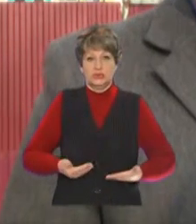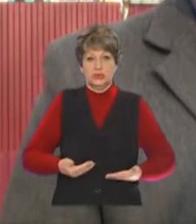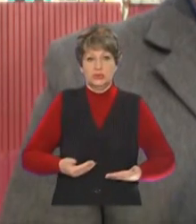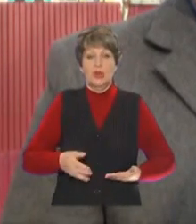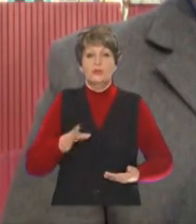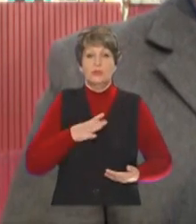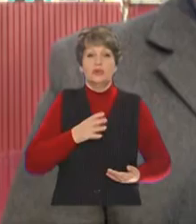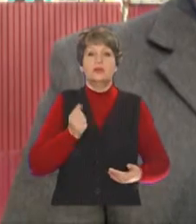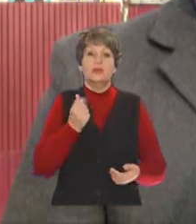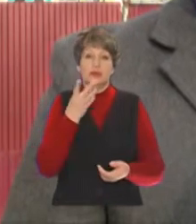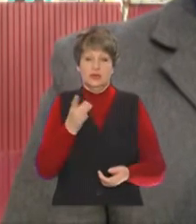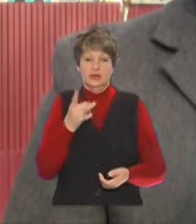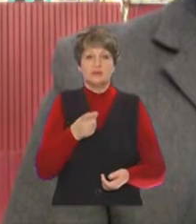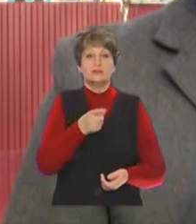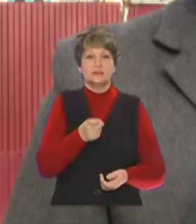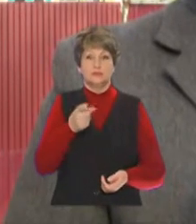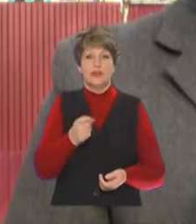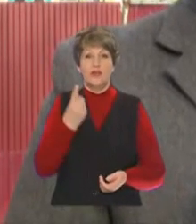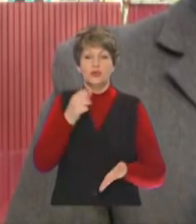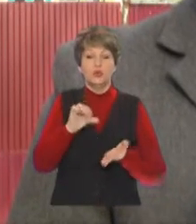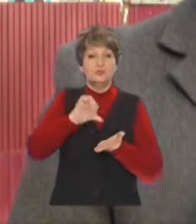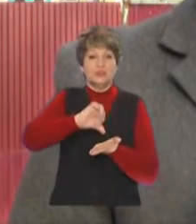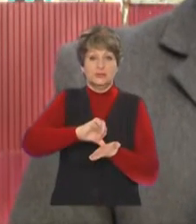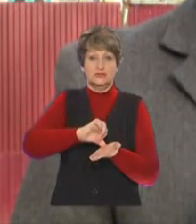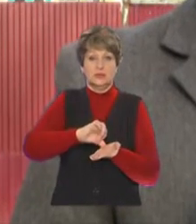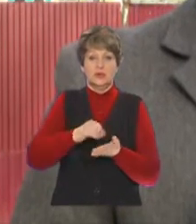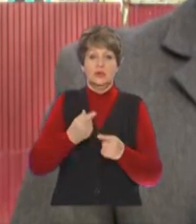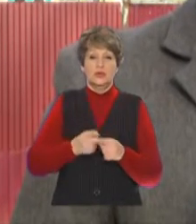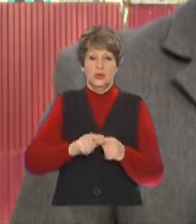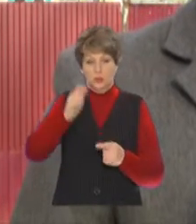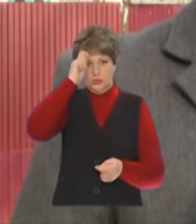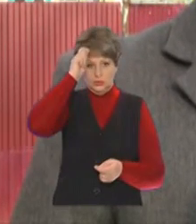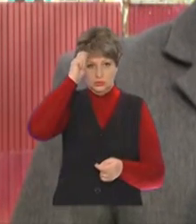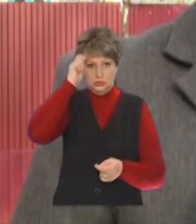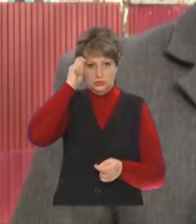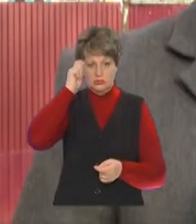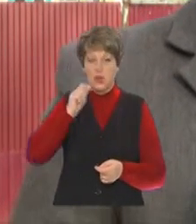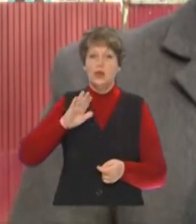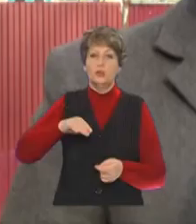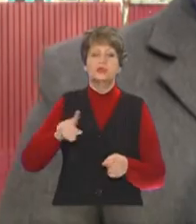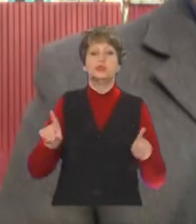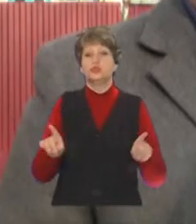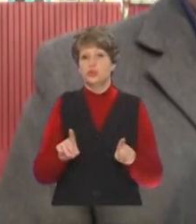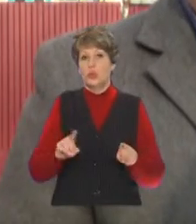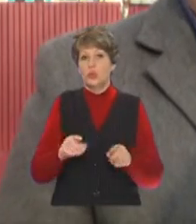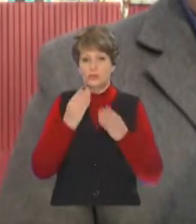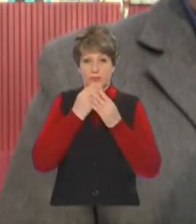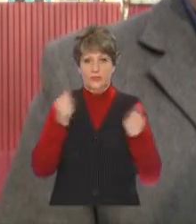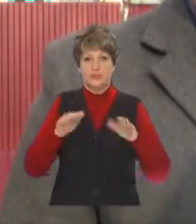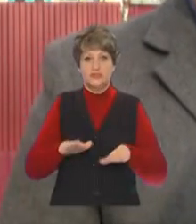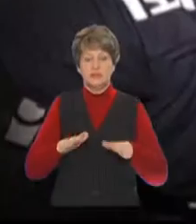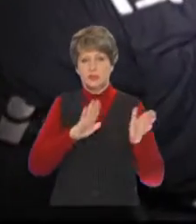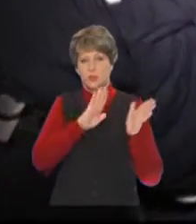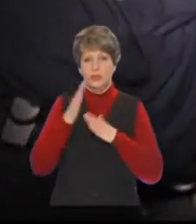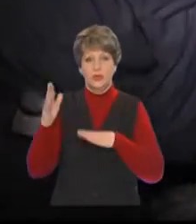вчинив декілька пострілів в одного з присутніх в даному будинку громадян, після чого зник з місця